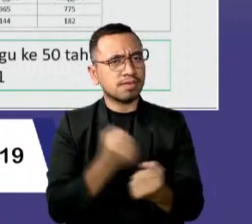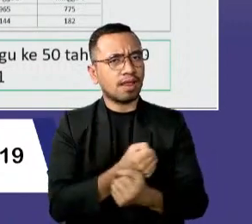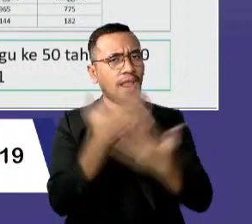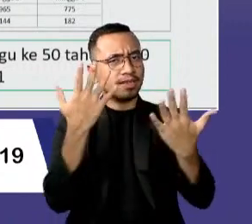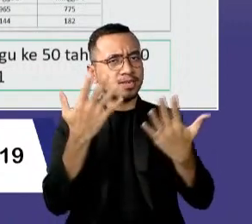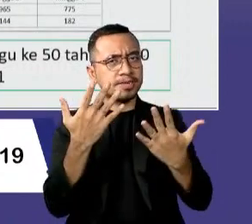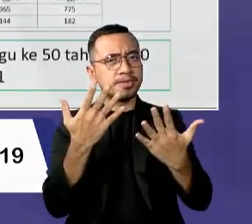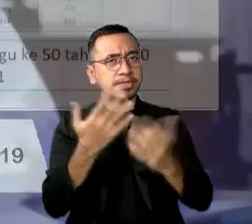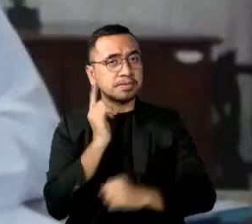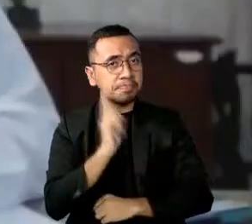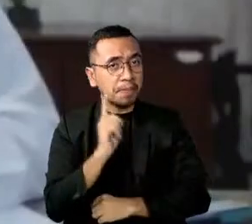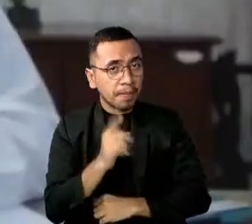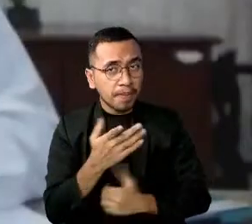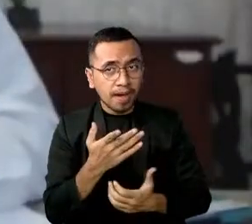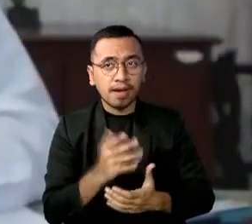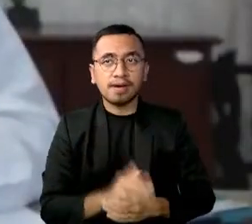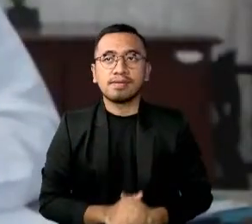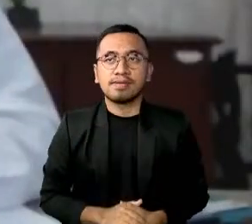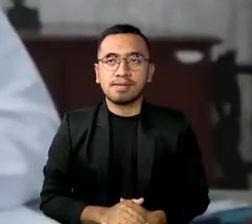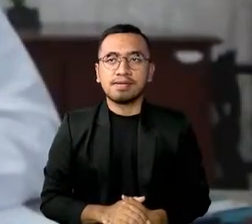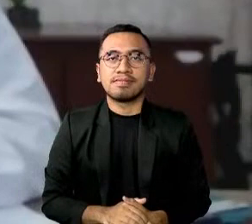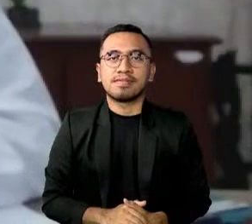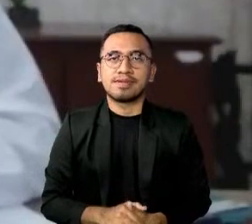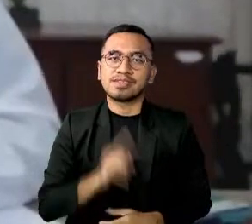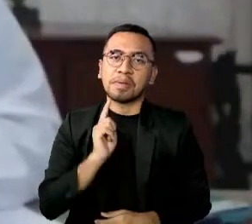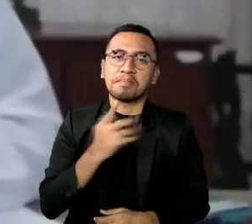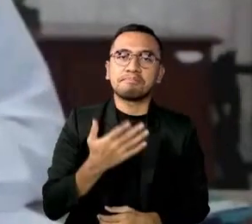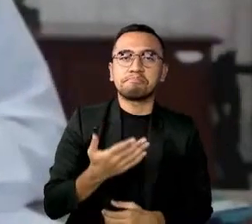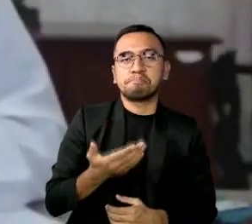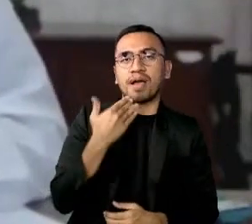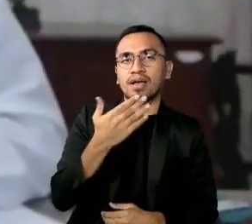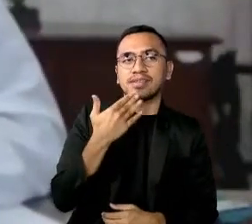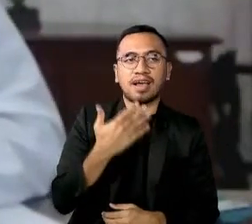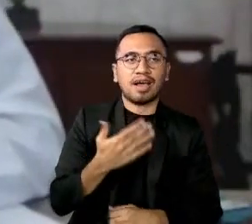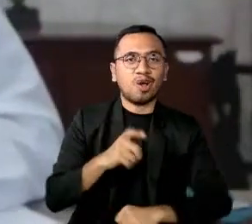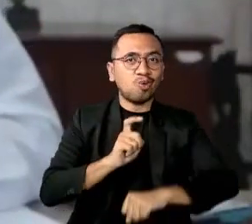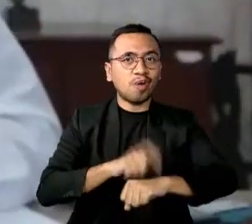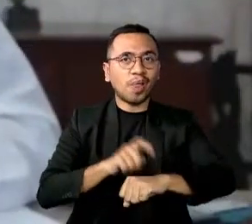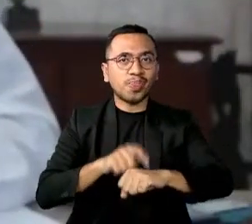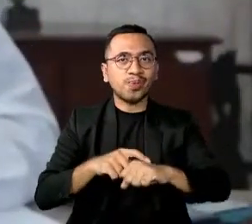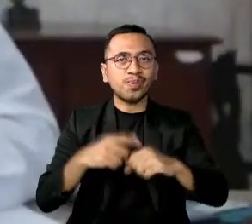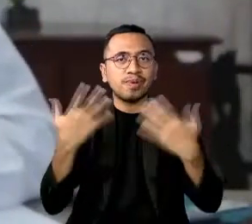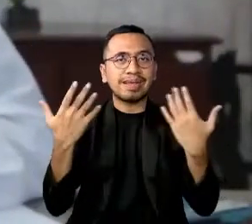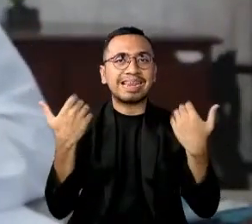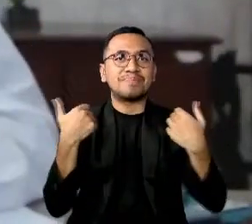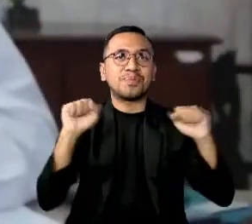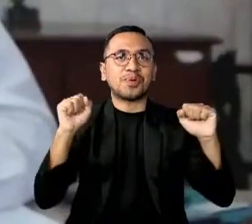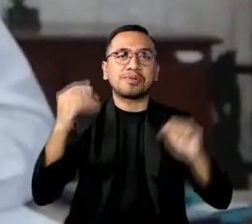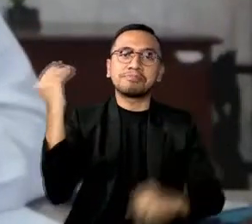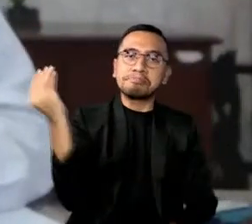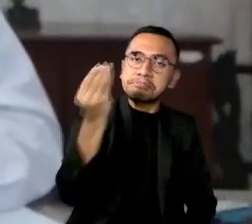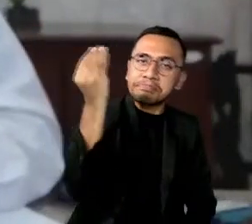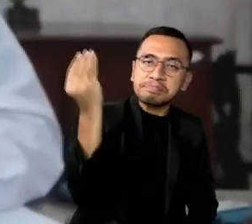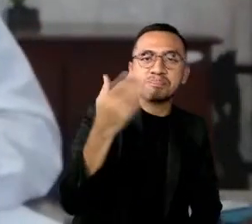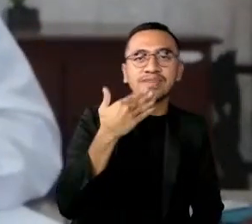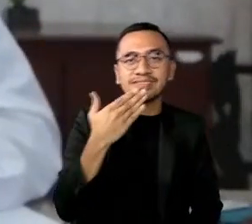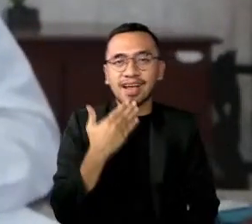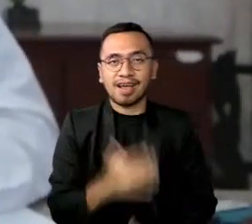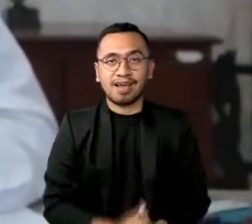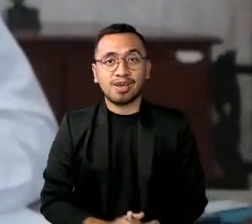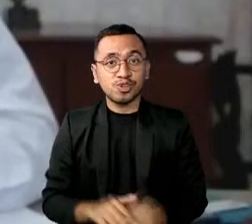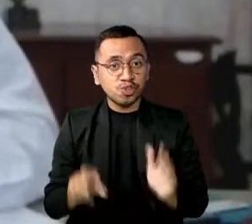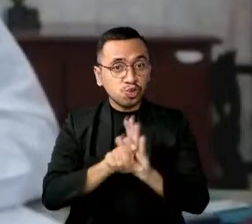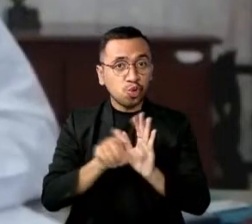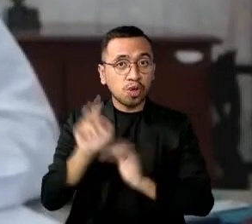yang mempengaruhi adalah faktor-faktor masa-masa liburan masa-masa liburan terutama ini kemarin